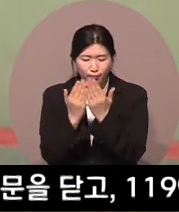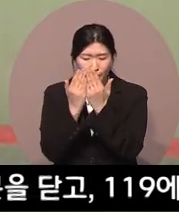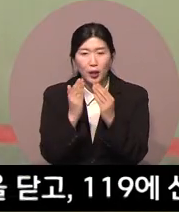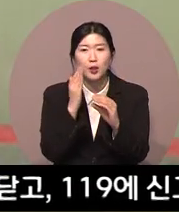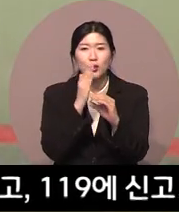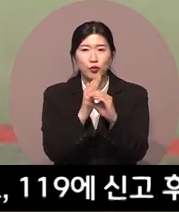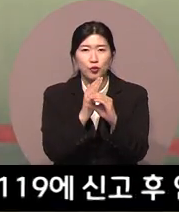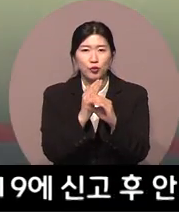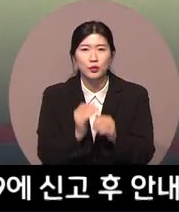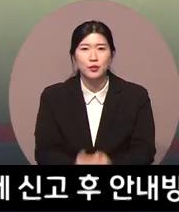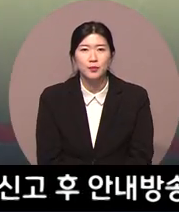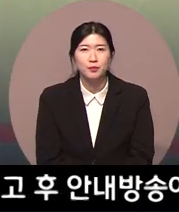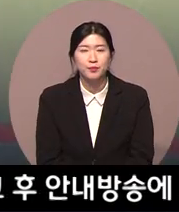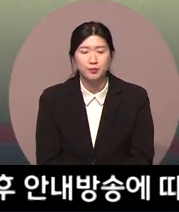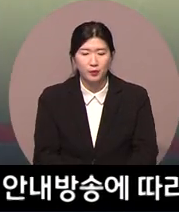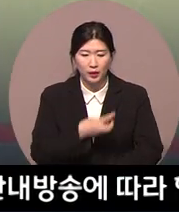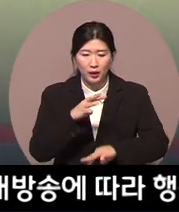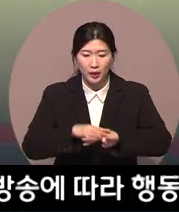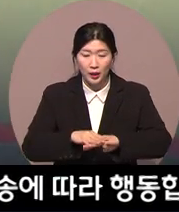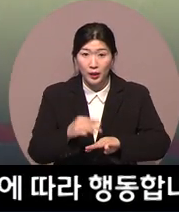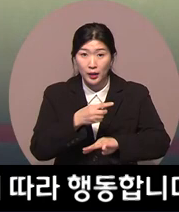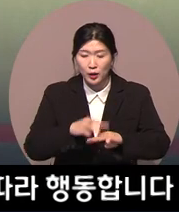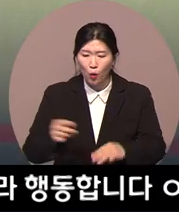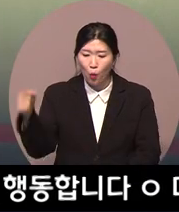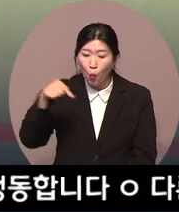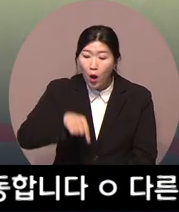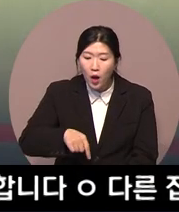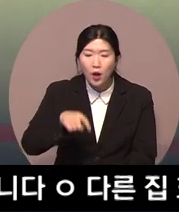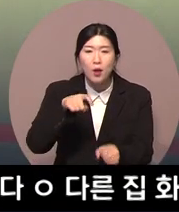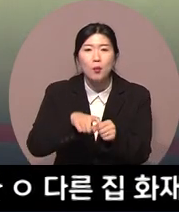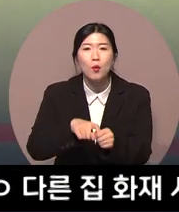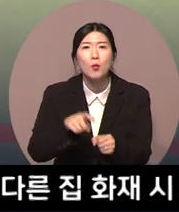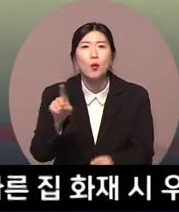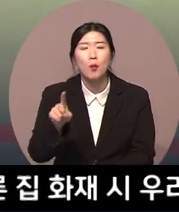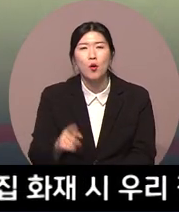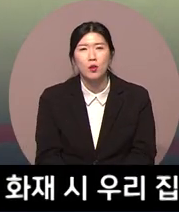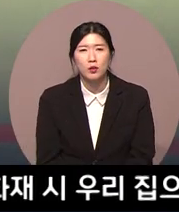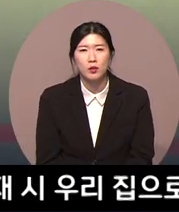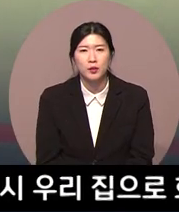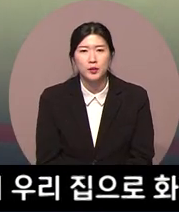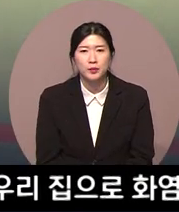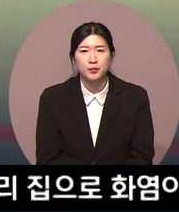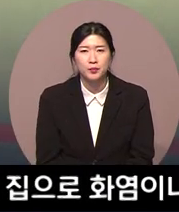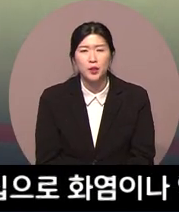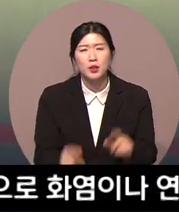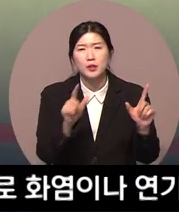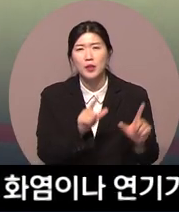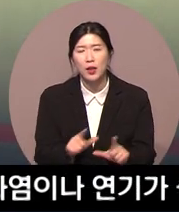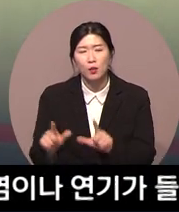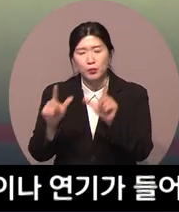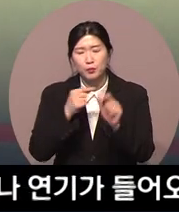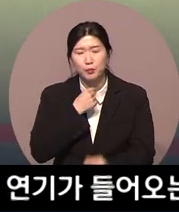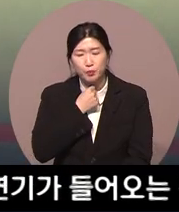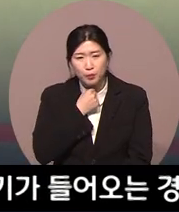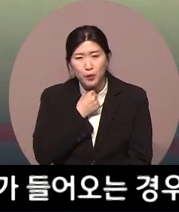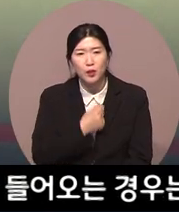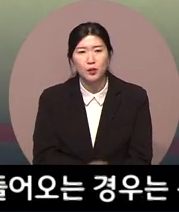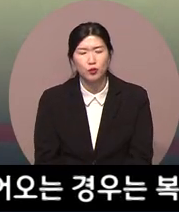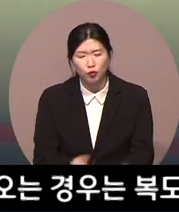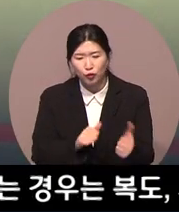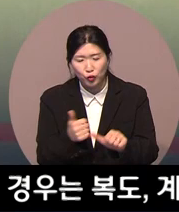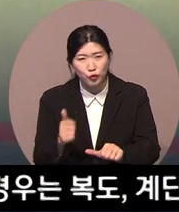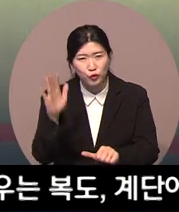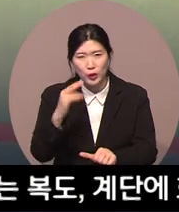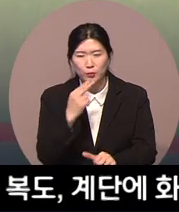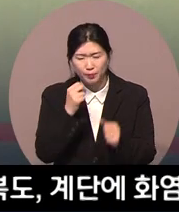처음 대전에 올 때부터 목표가 딱 하나밖에 없었거든요 살아보고 싶었어요 살아보고